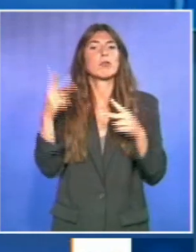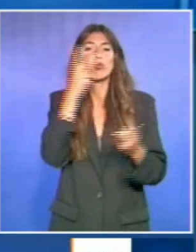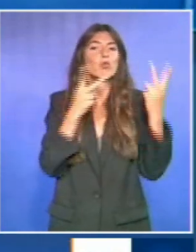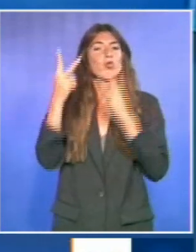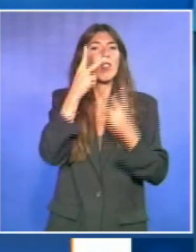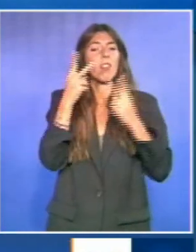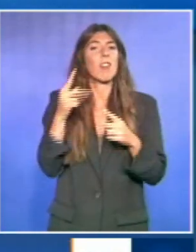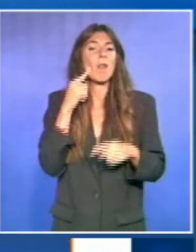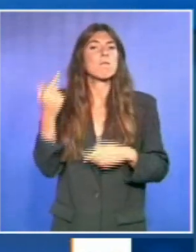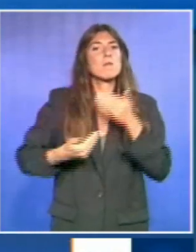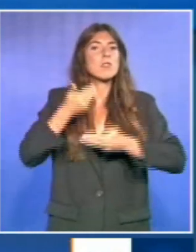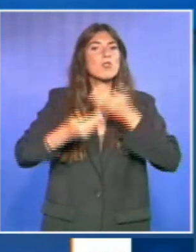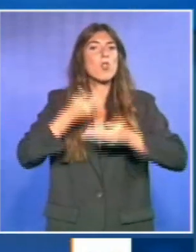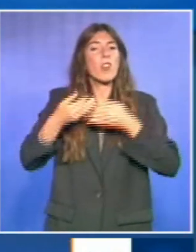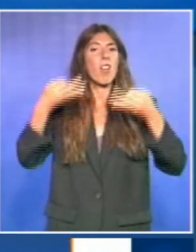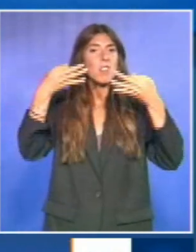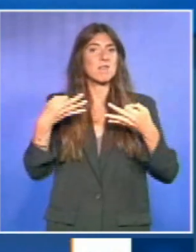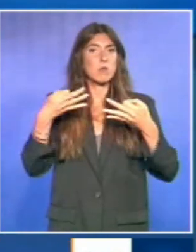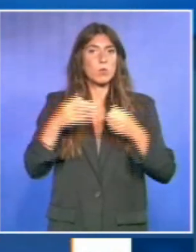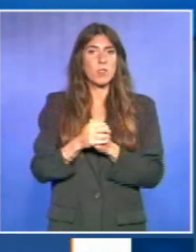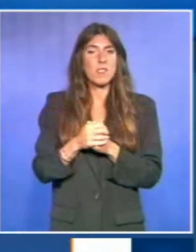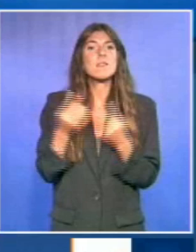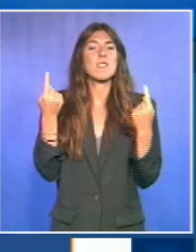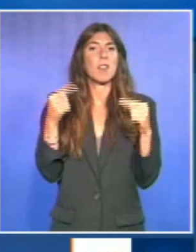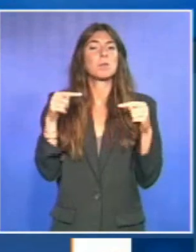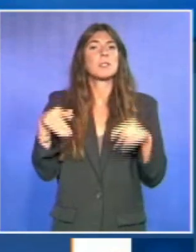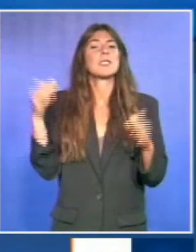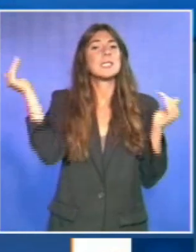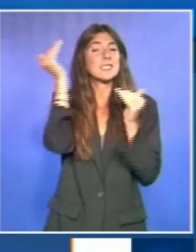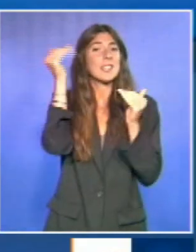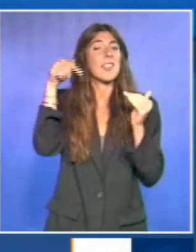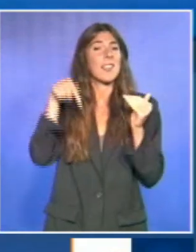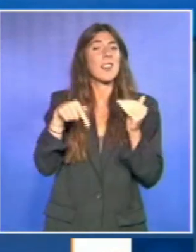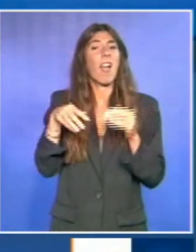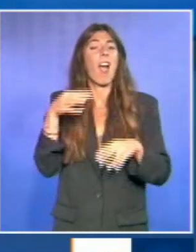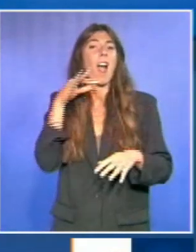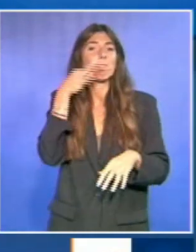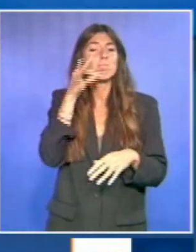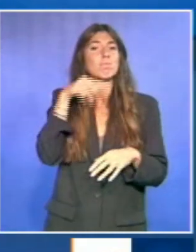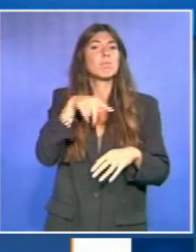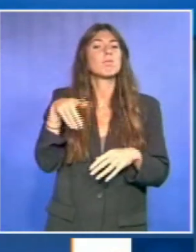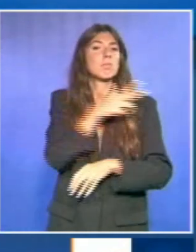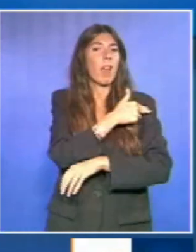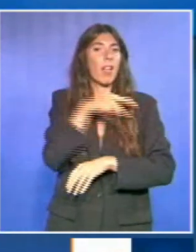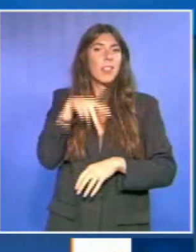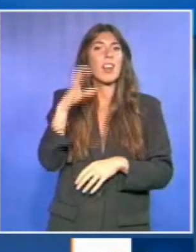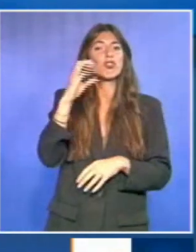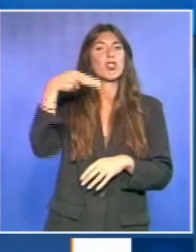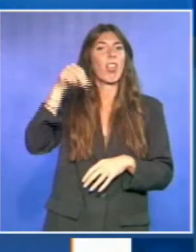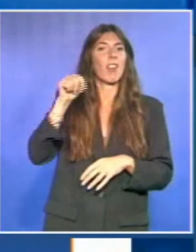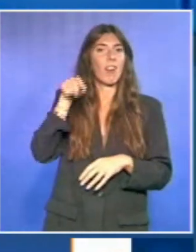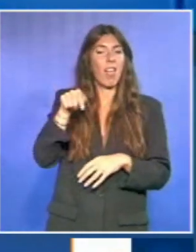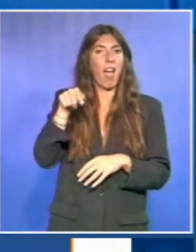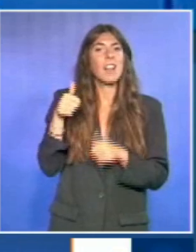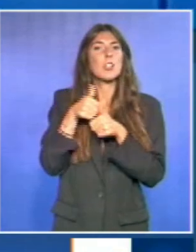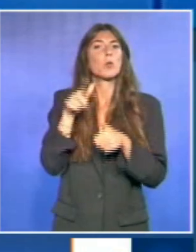migliorare le condizioni di sicurezza di questo si è parlato stasera materia in un'iniziativa della CNA che ha seguito per